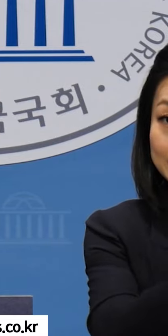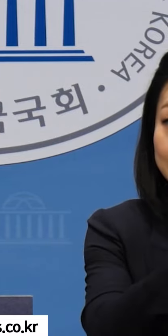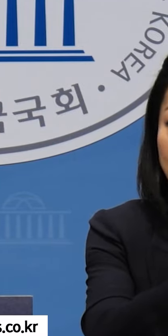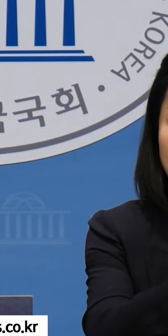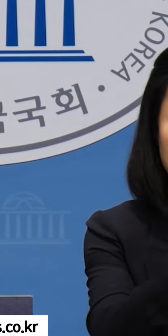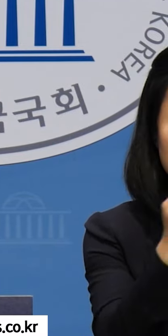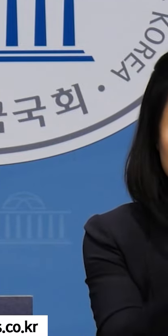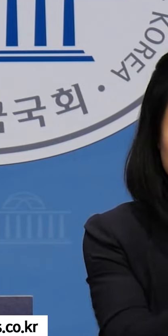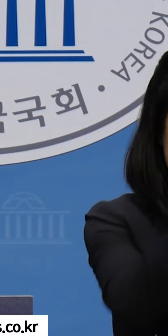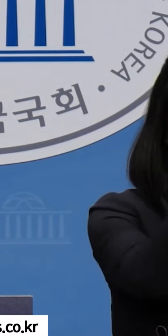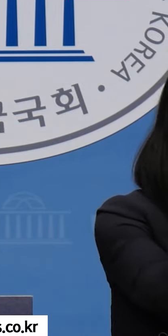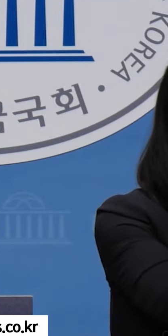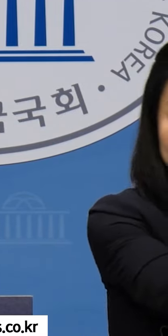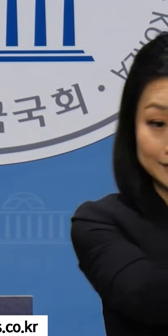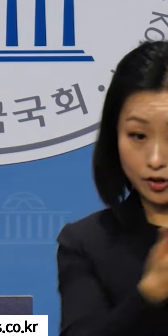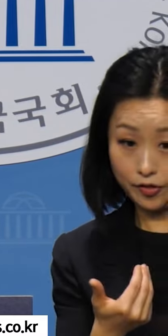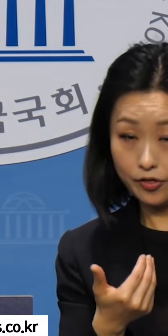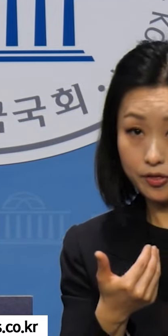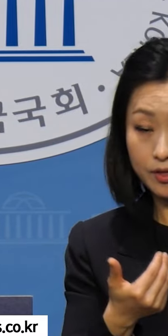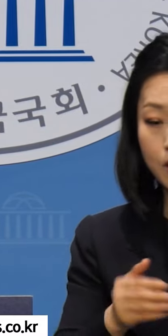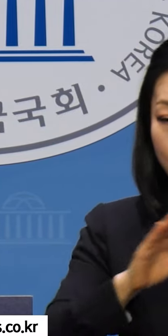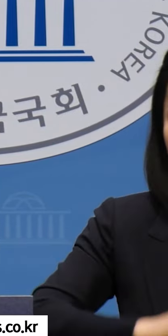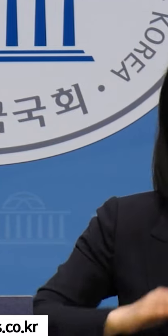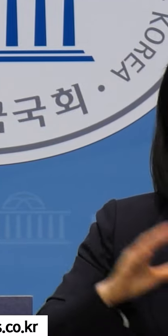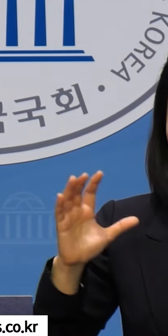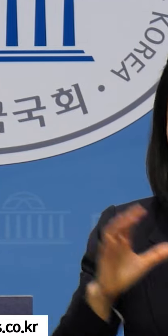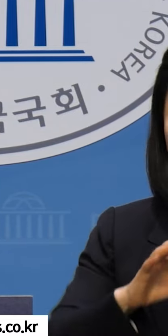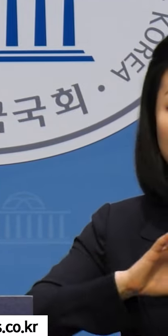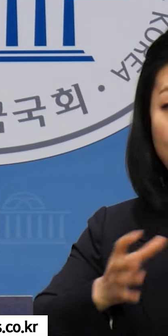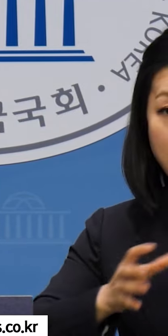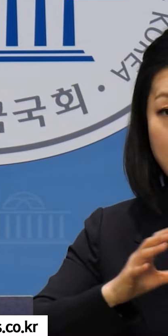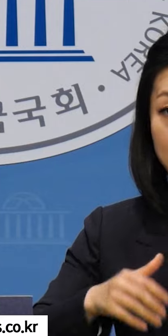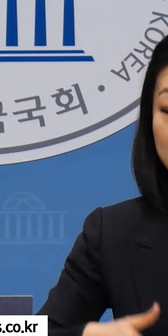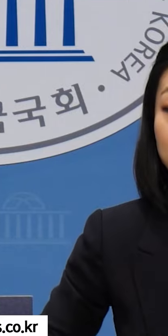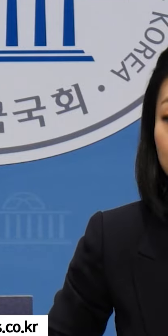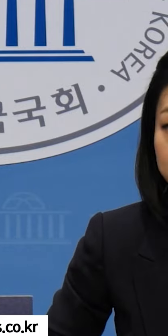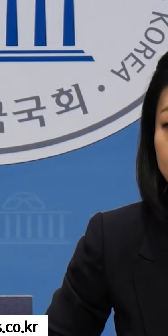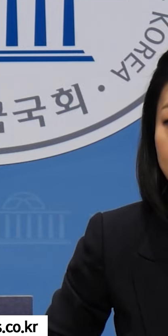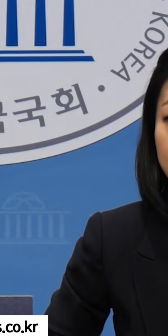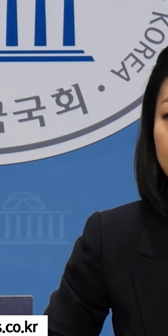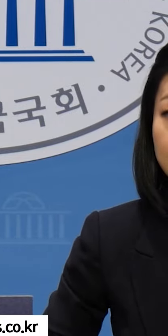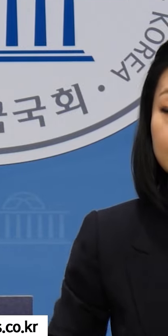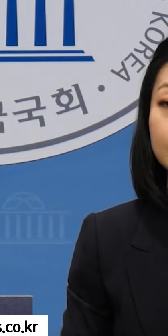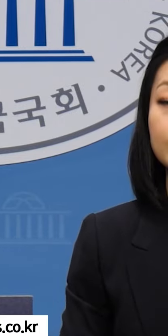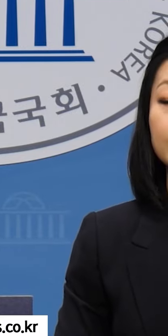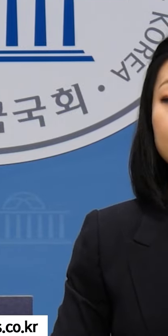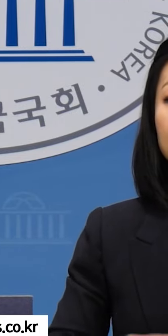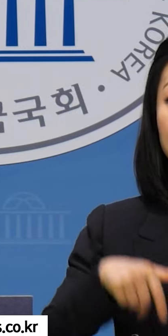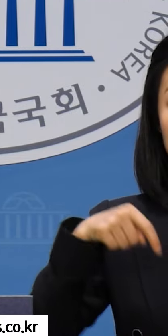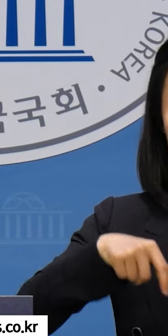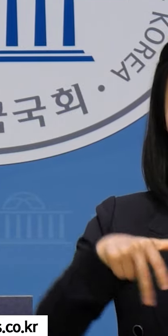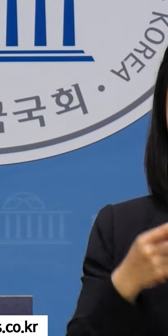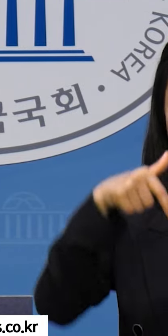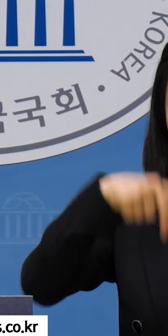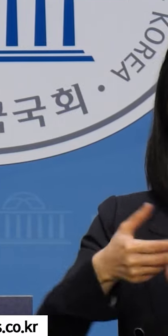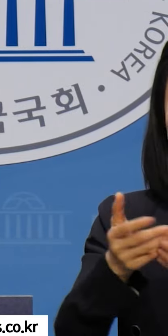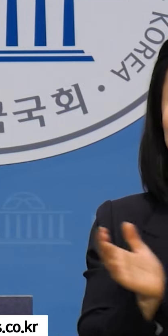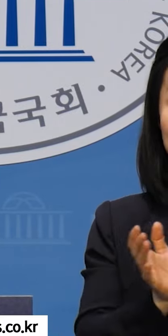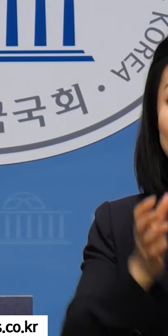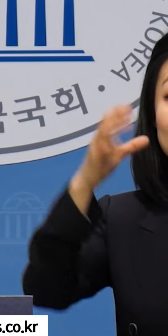국회 의결에 앞서 공론화 절차를 밟도록 해야 합니다 조국 혁신당이 만들고 싶은